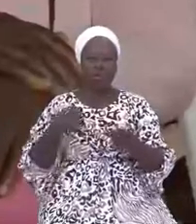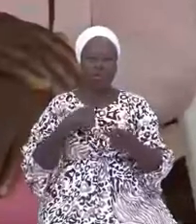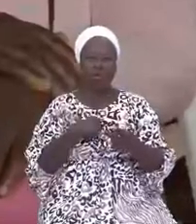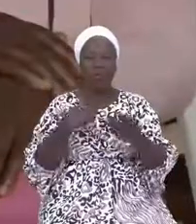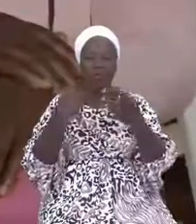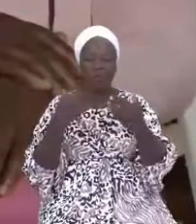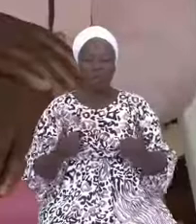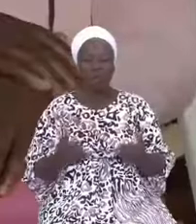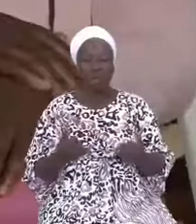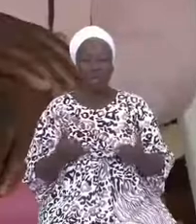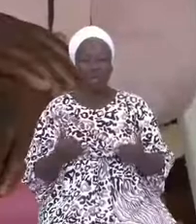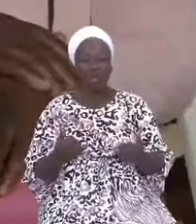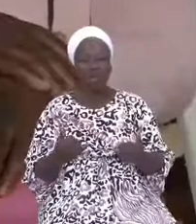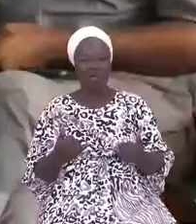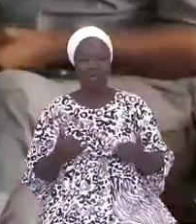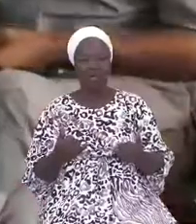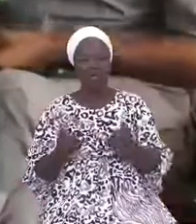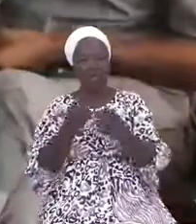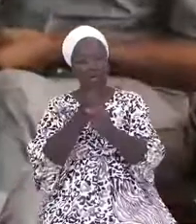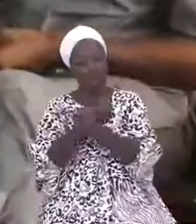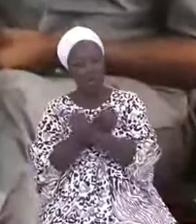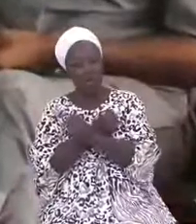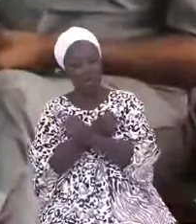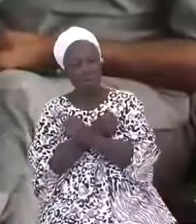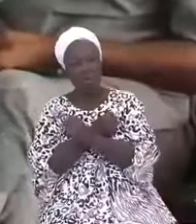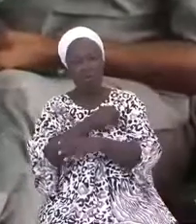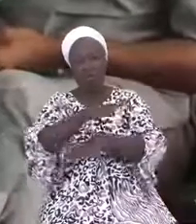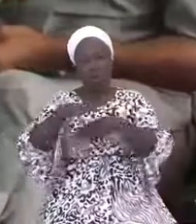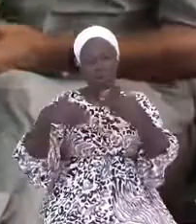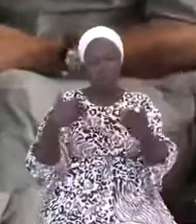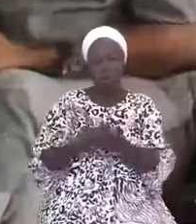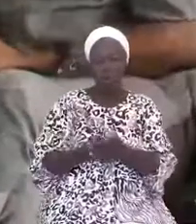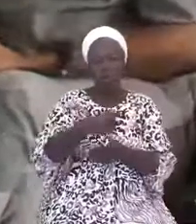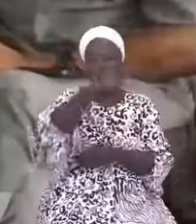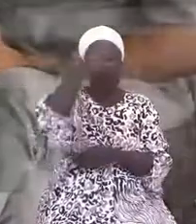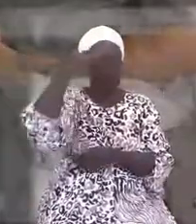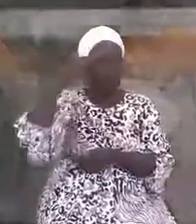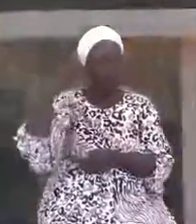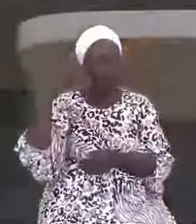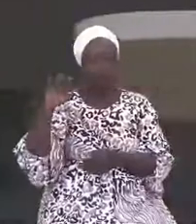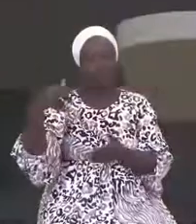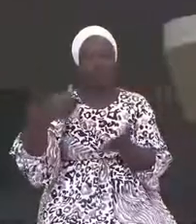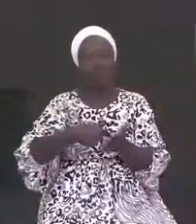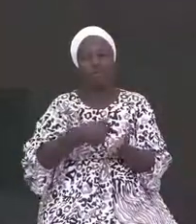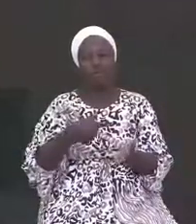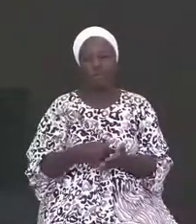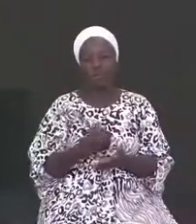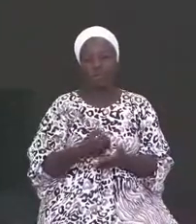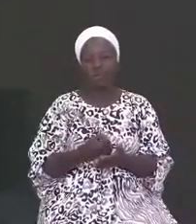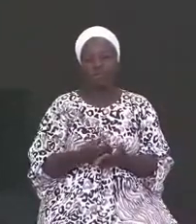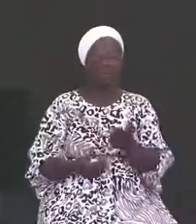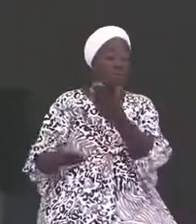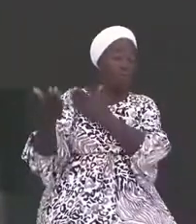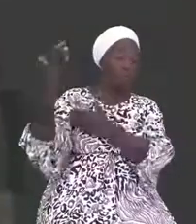le monde pour l'amour de l'Évangile pour la cause de l'Évangile j'ai ma tribu